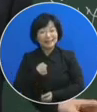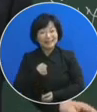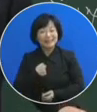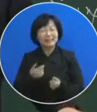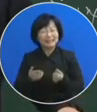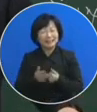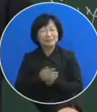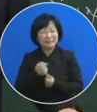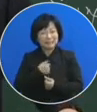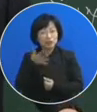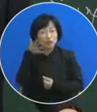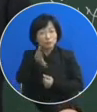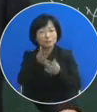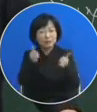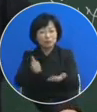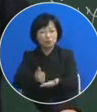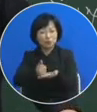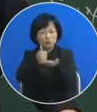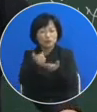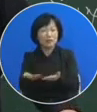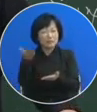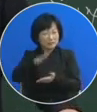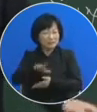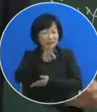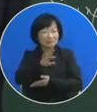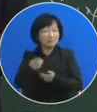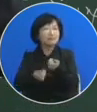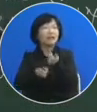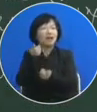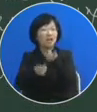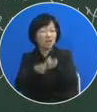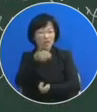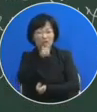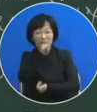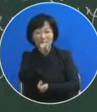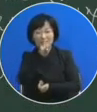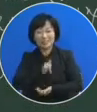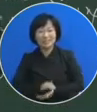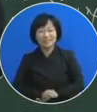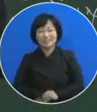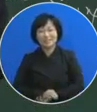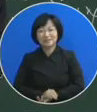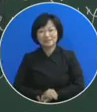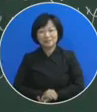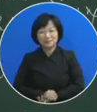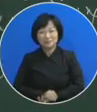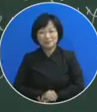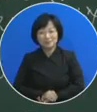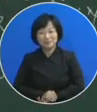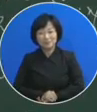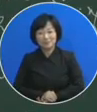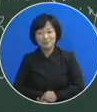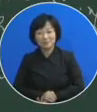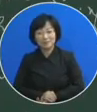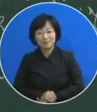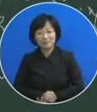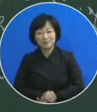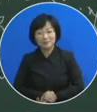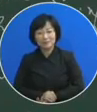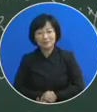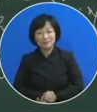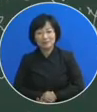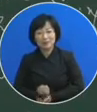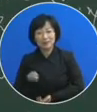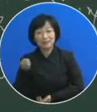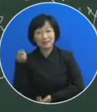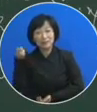존중하지만은요, 조금 그렇게 생각합니다. And so I do respect the specialists, but I don't really take all that seriously. 그리고요, 땅 예춘호